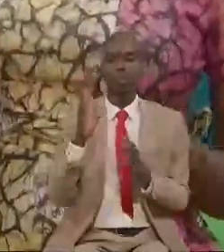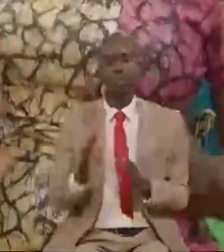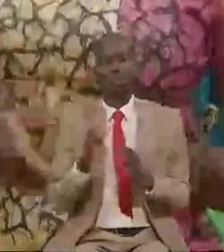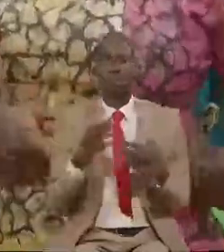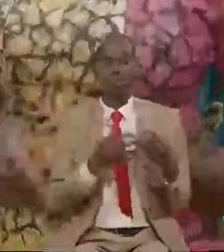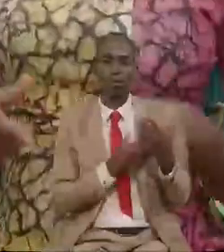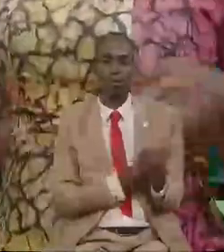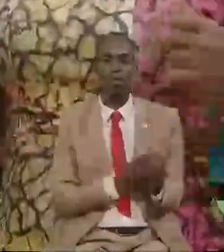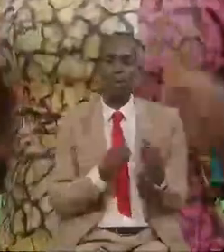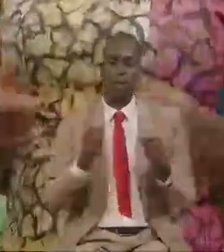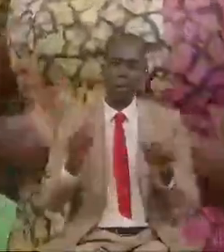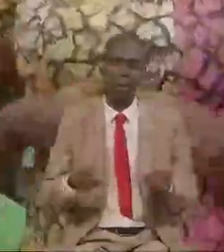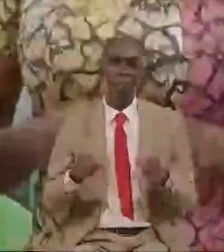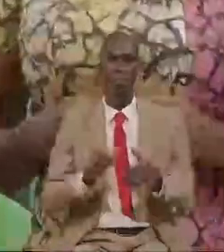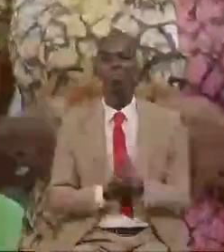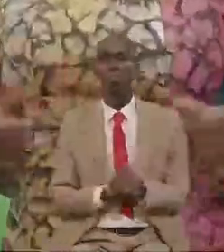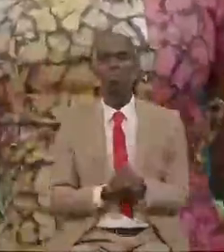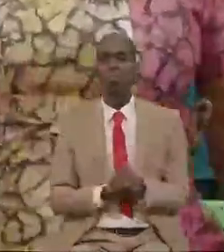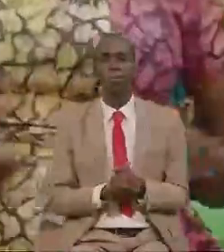Capable.